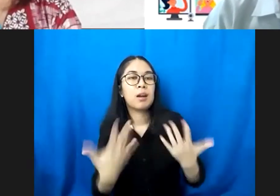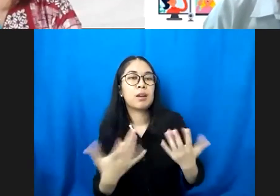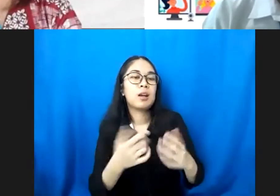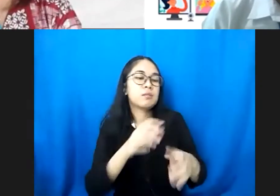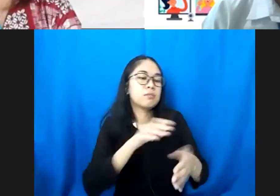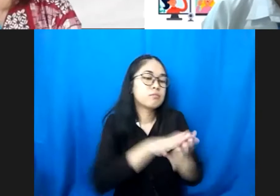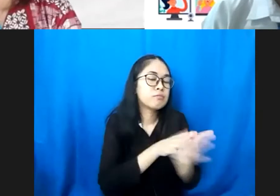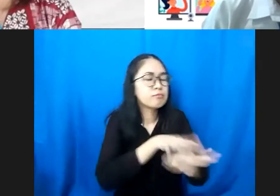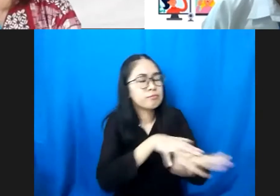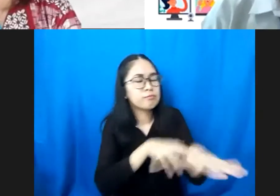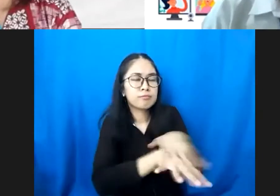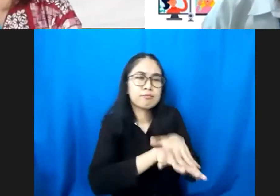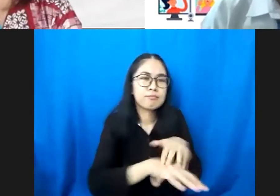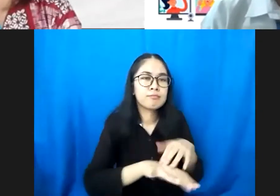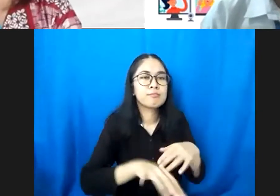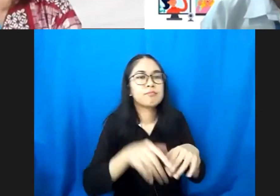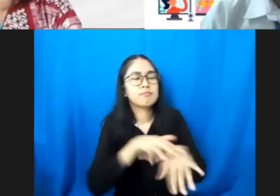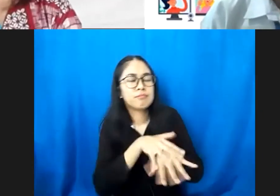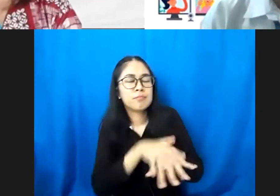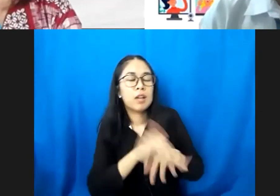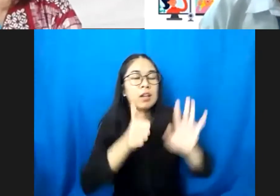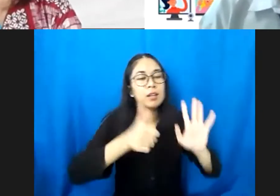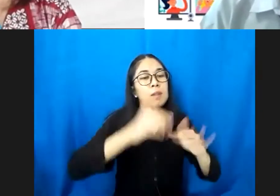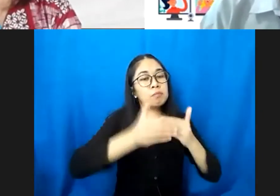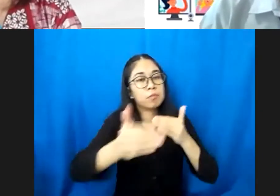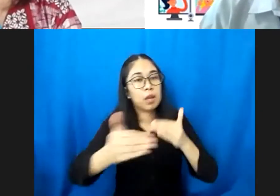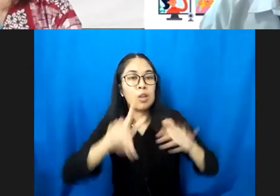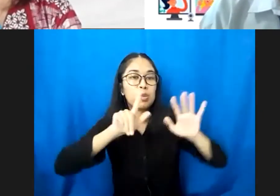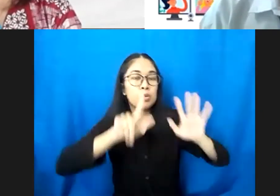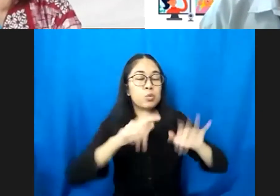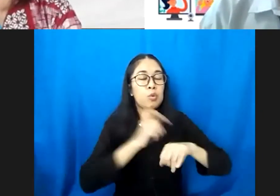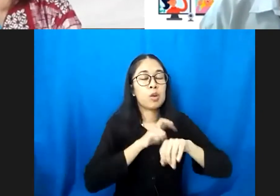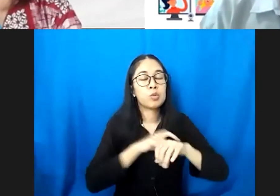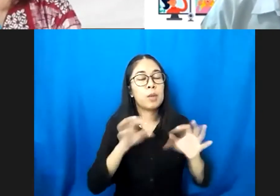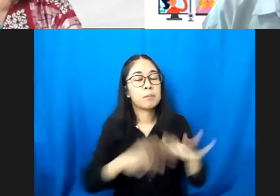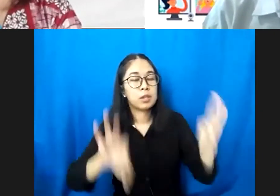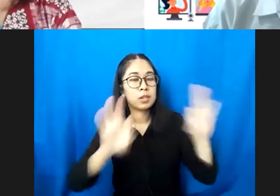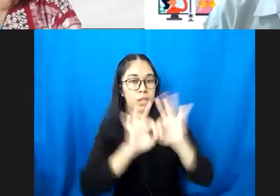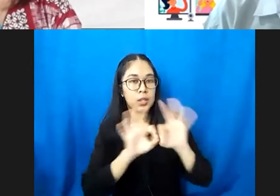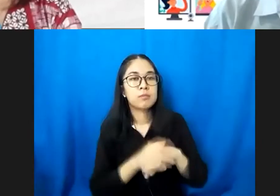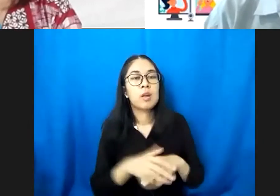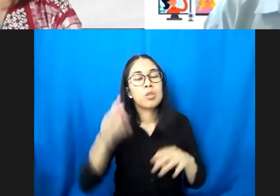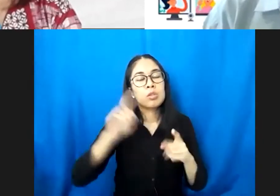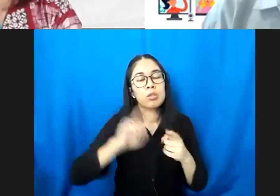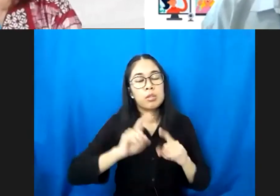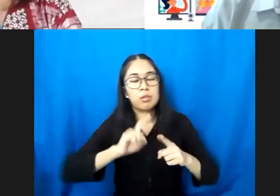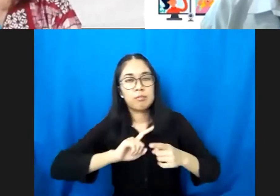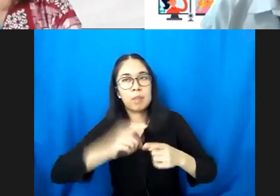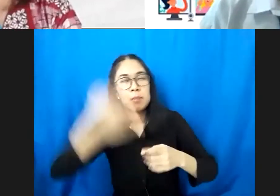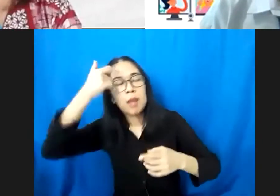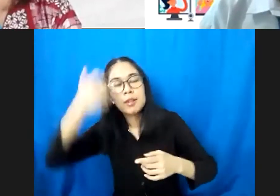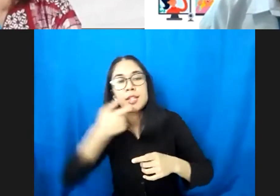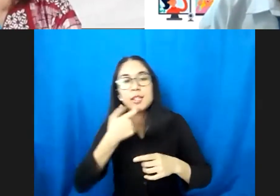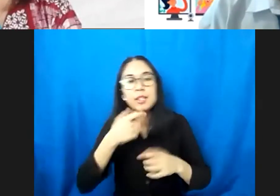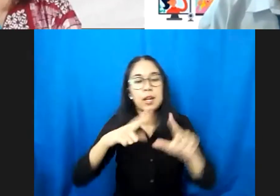dengan menerapkan 6 langkah di 7 waktu penting. Kami juga belajar tentang anemia dan zat besi, kami